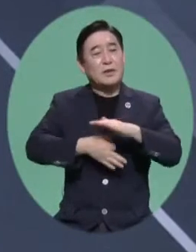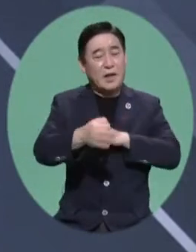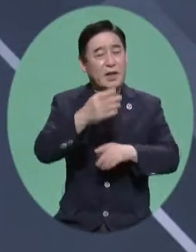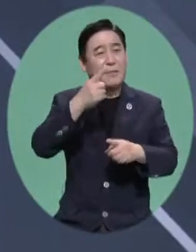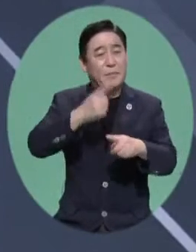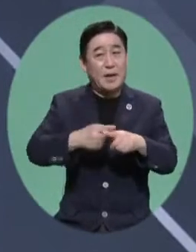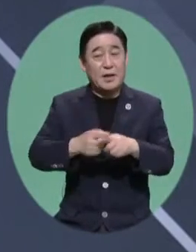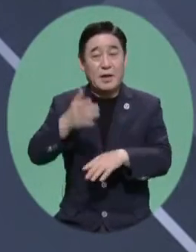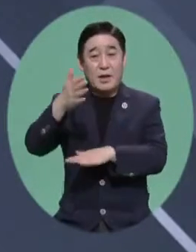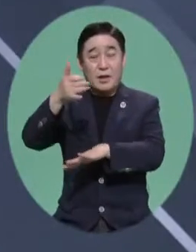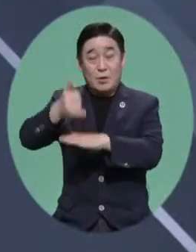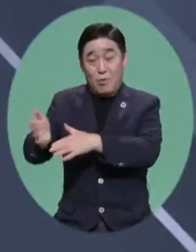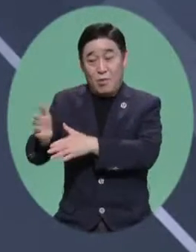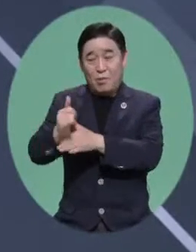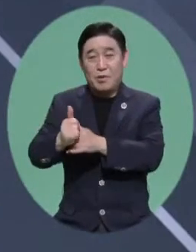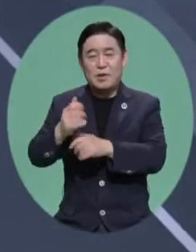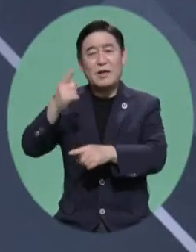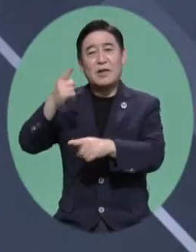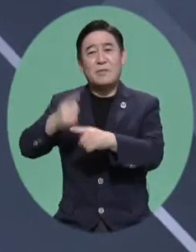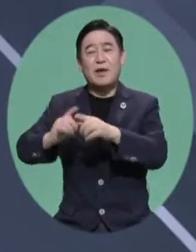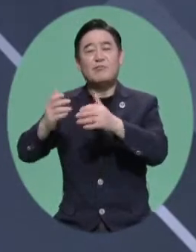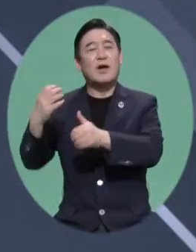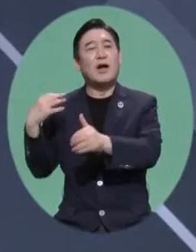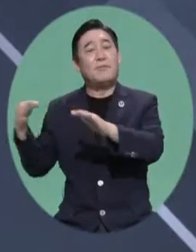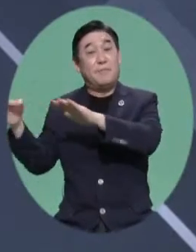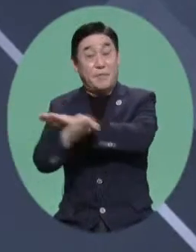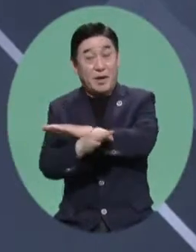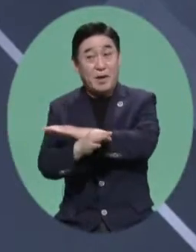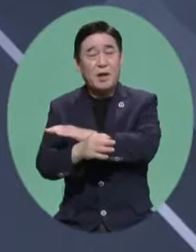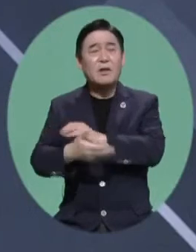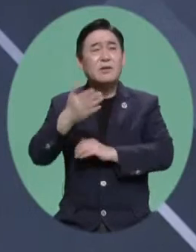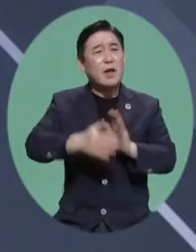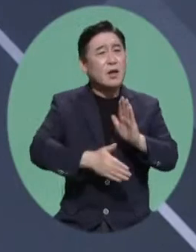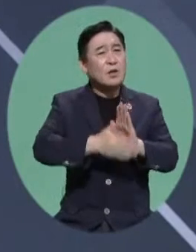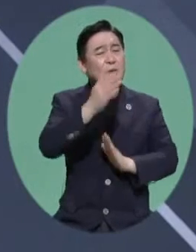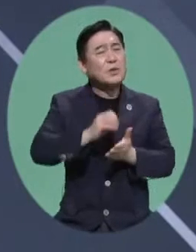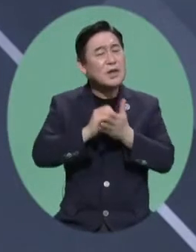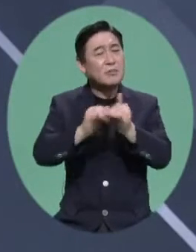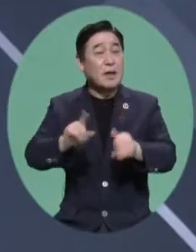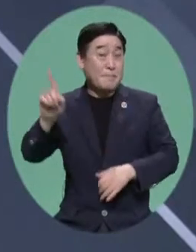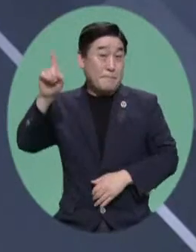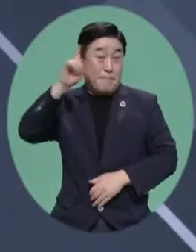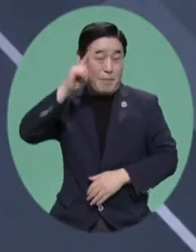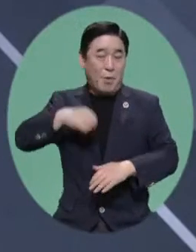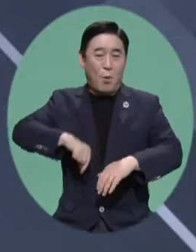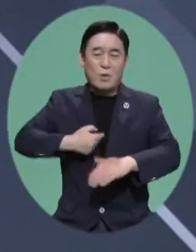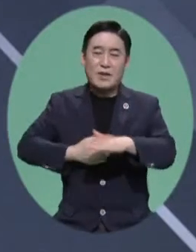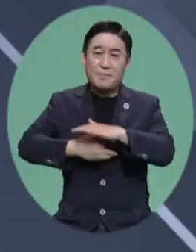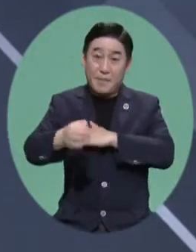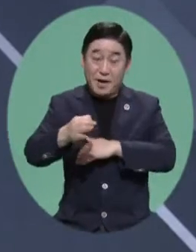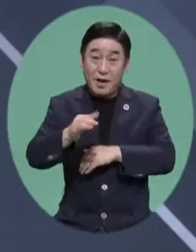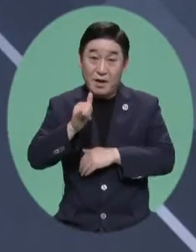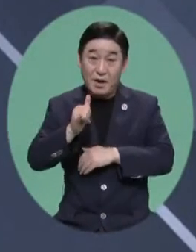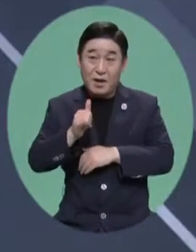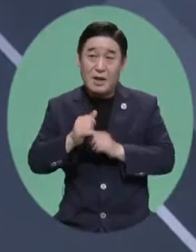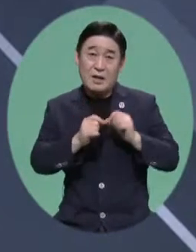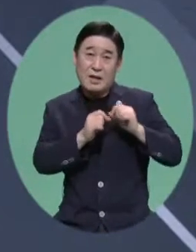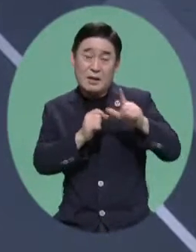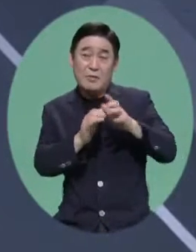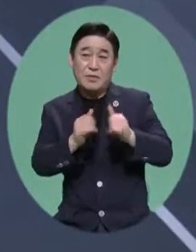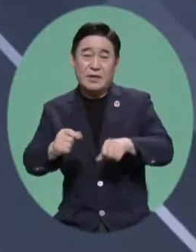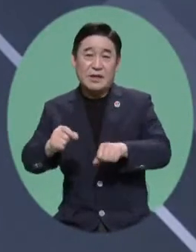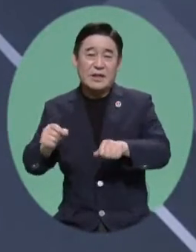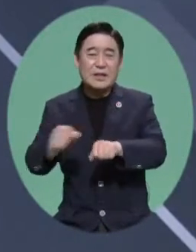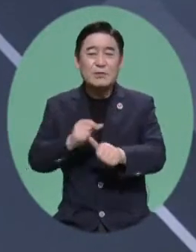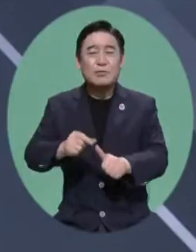절반 정도 부담을 해줍니다 근데 이제 도시 지역 가입자 들만 오로지 100% 를 보니 내고 있어요 어 대부분이 분들이 이제